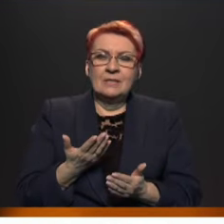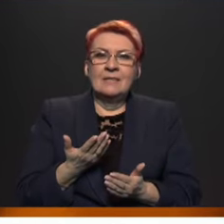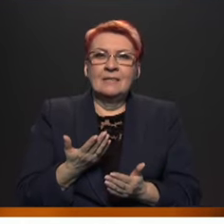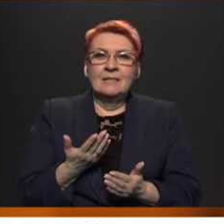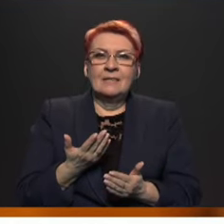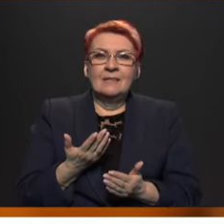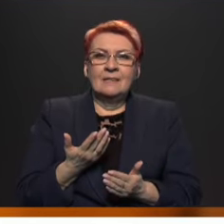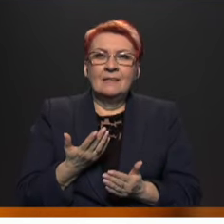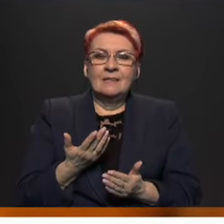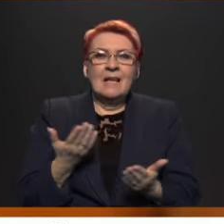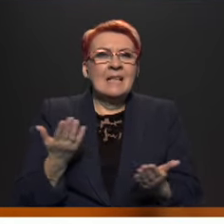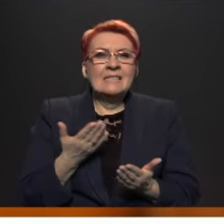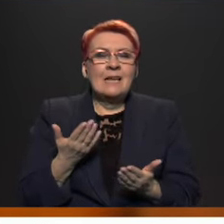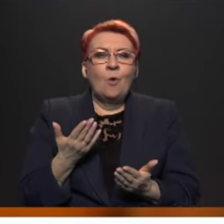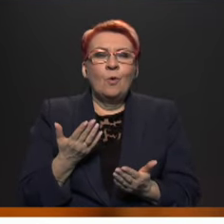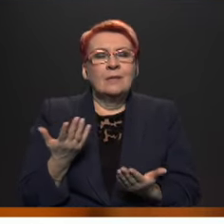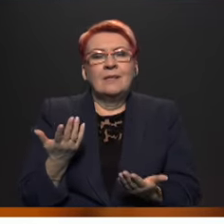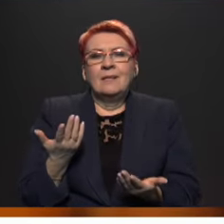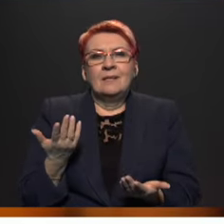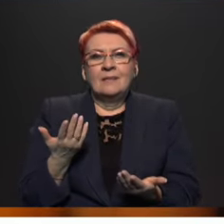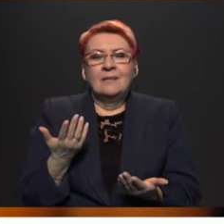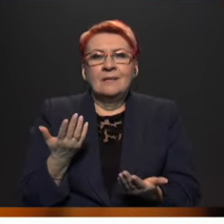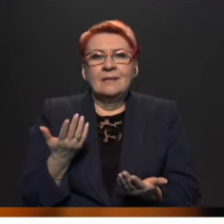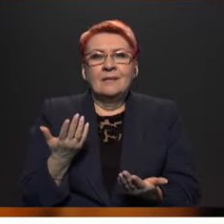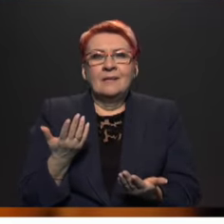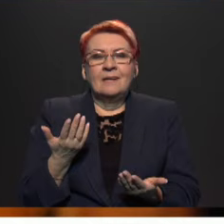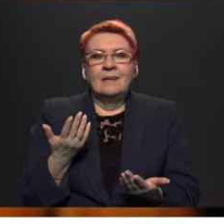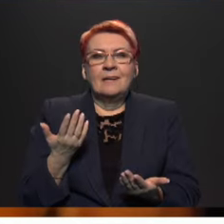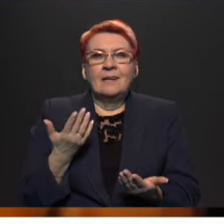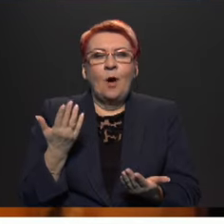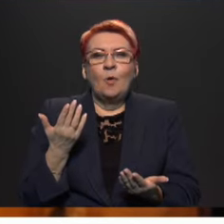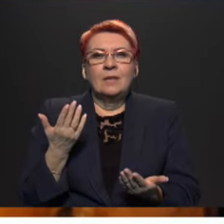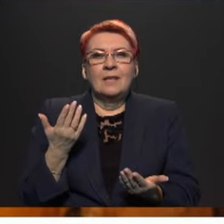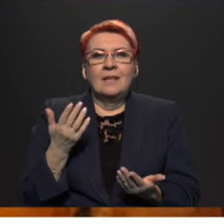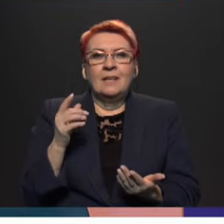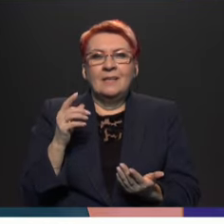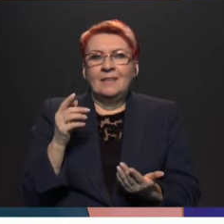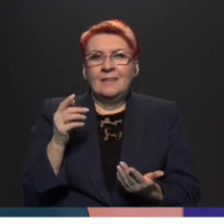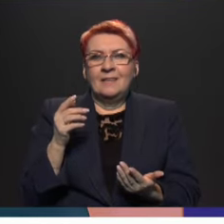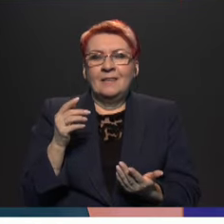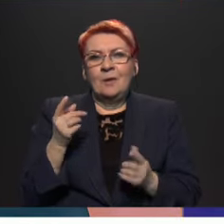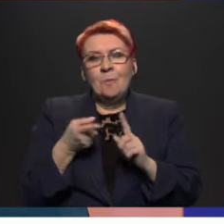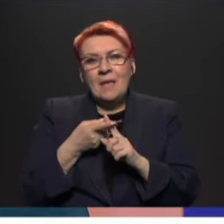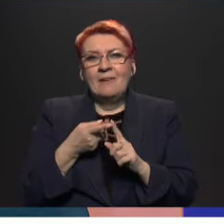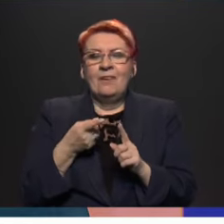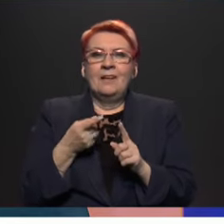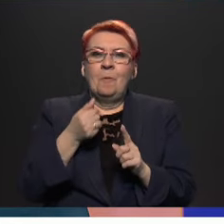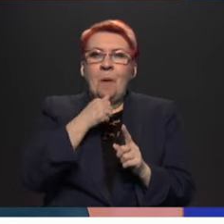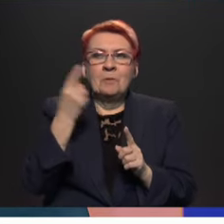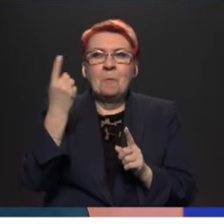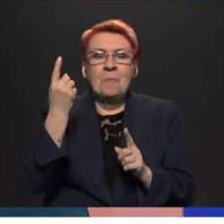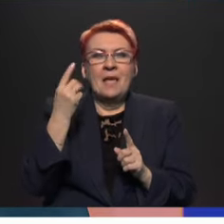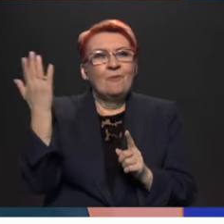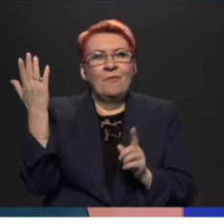даже если мы какие-то вдруг звоночки не расслышали, все равно будет вторая, третья попытка. Господь все